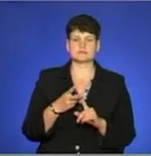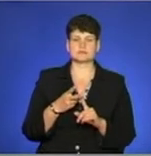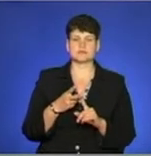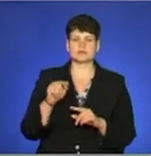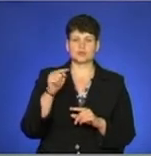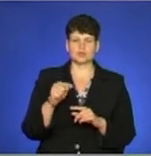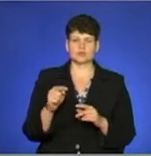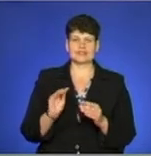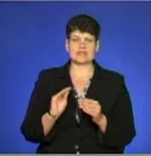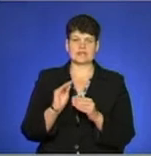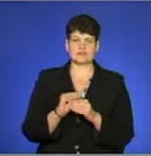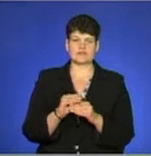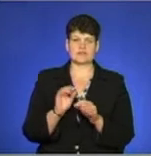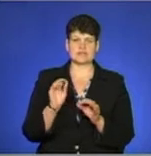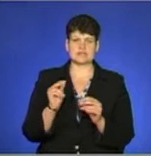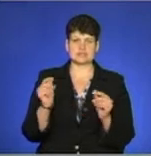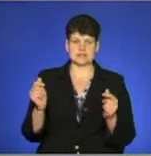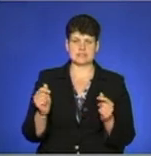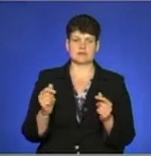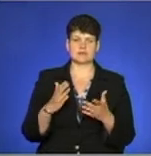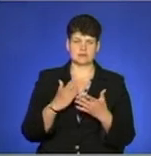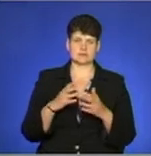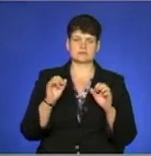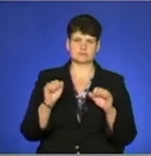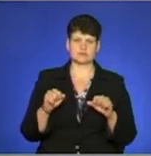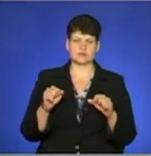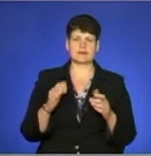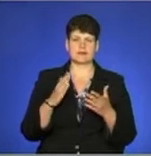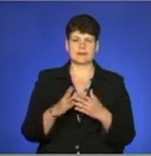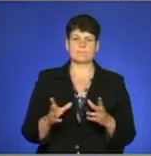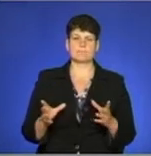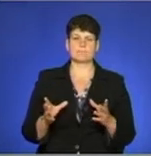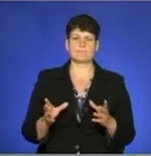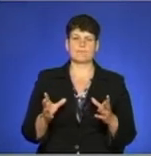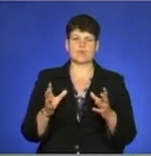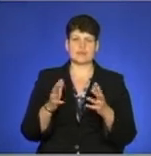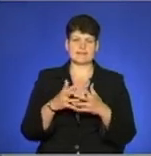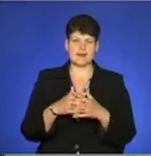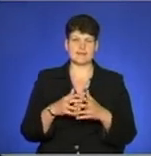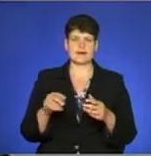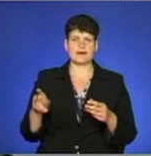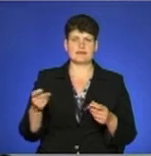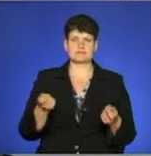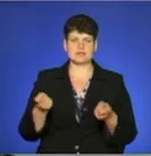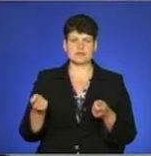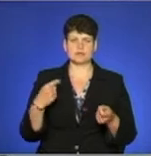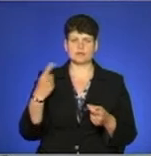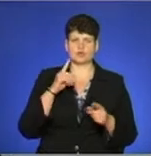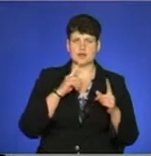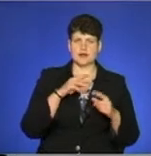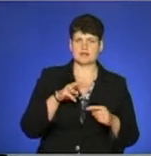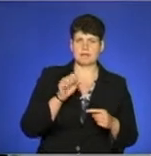є дійсно потужний, тому що є поєднання адміністрації, обласної ради і мера.